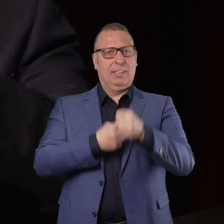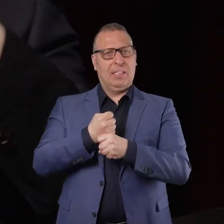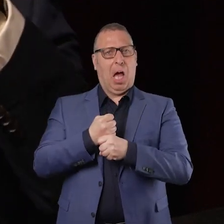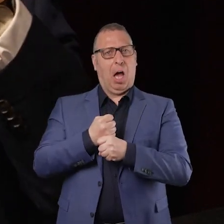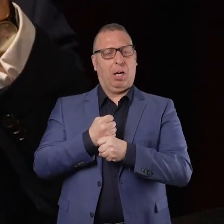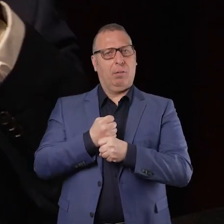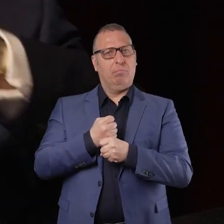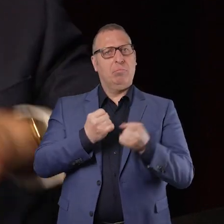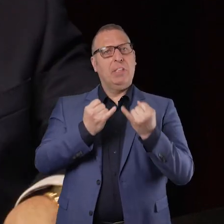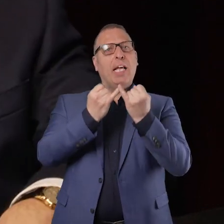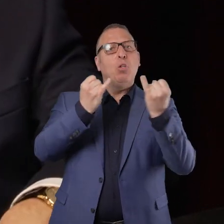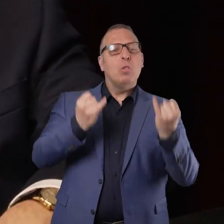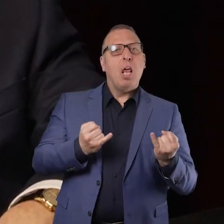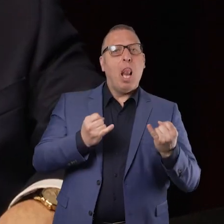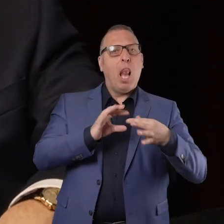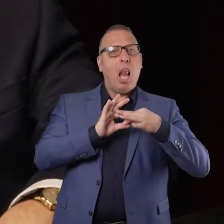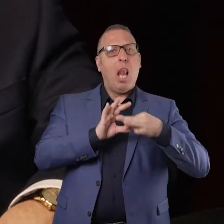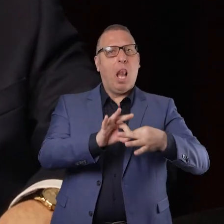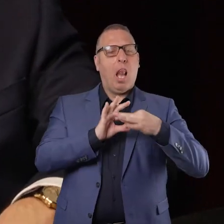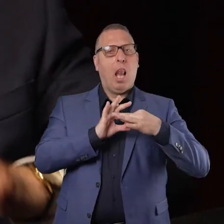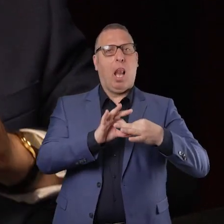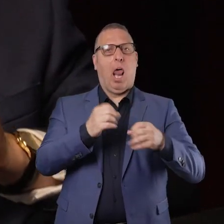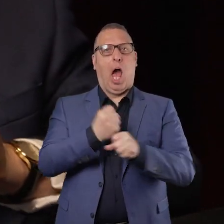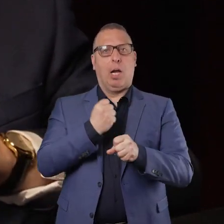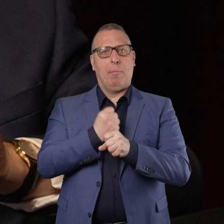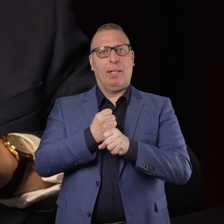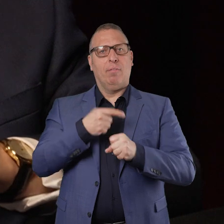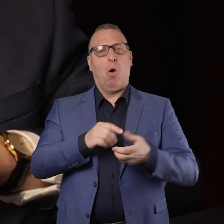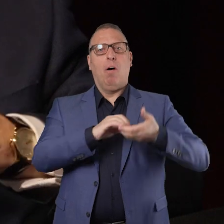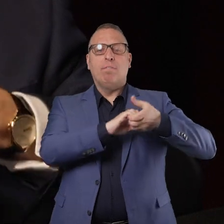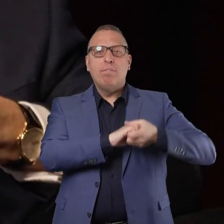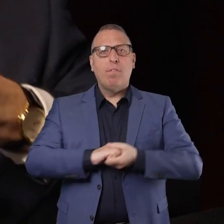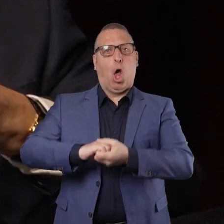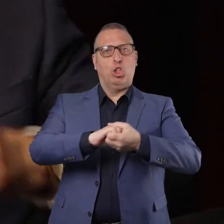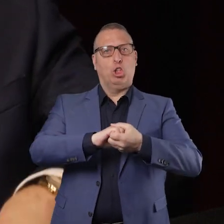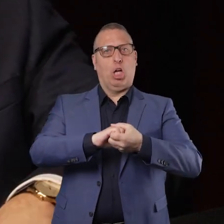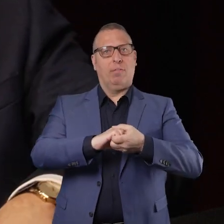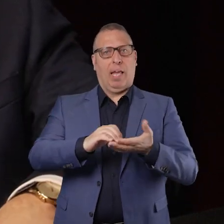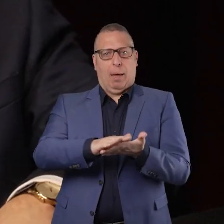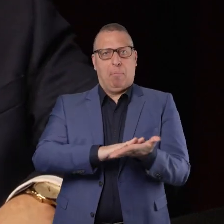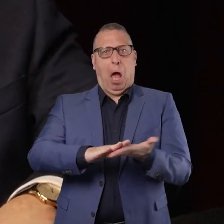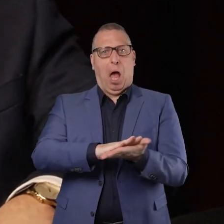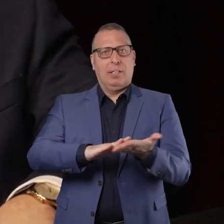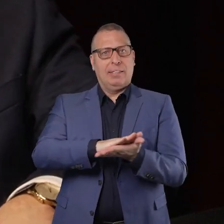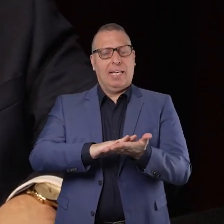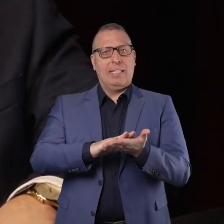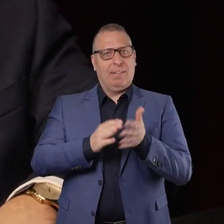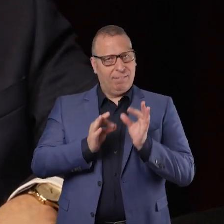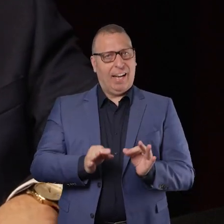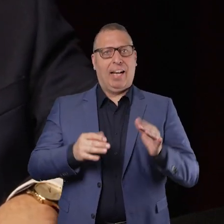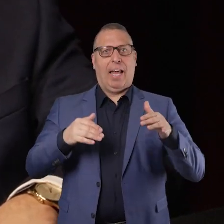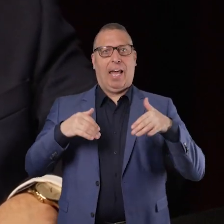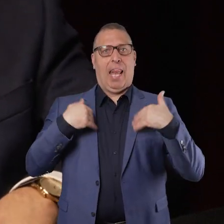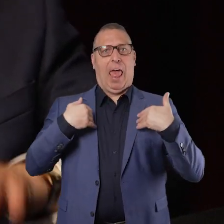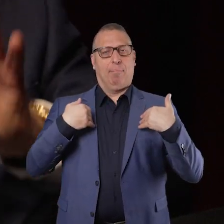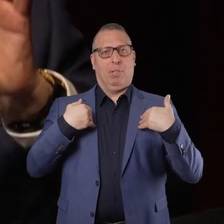eine institutionalisierte Zusammenarbeit haben, auch eine Zusammenarbeit, die auf einer freundschaftlichen Grundlage